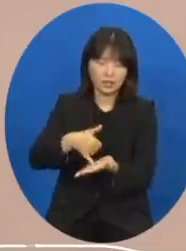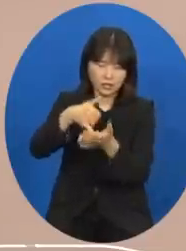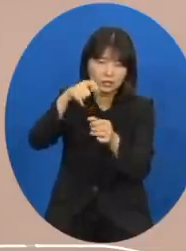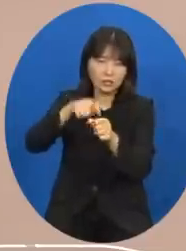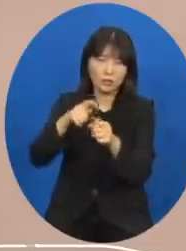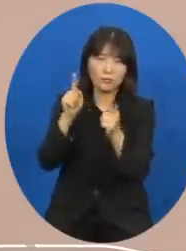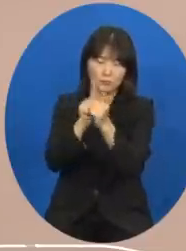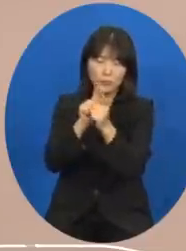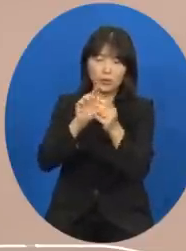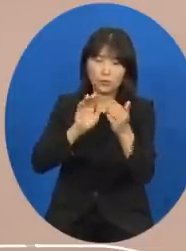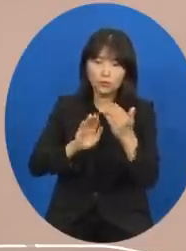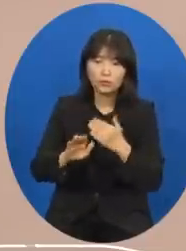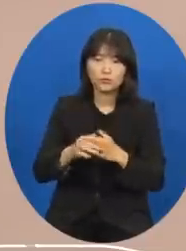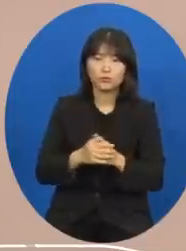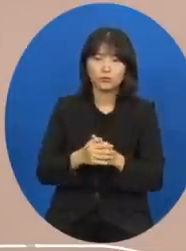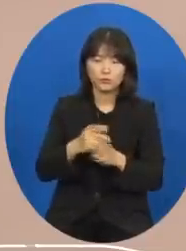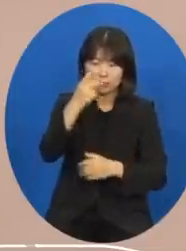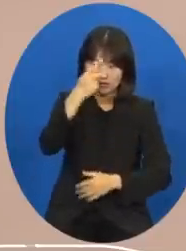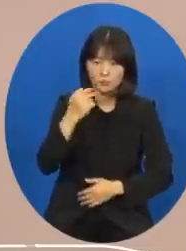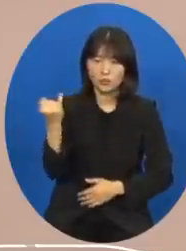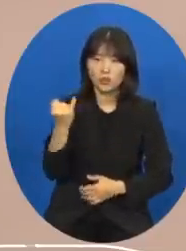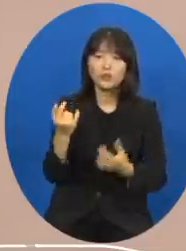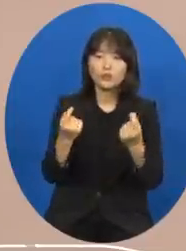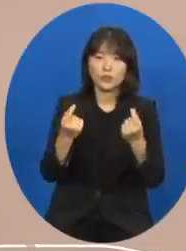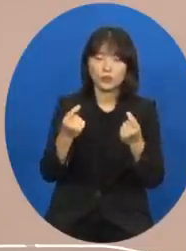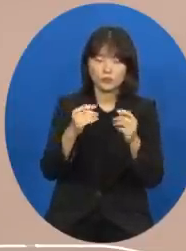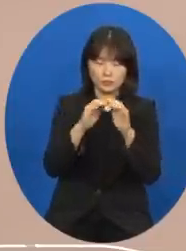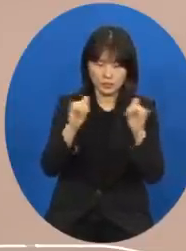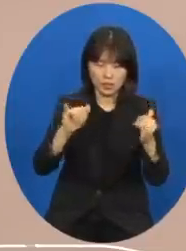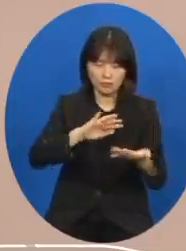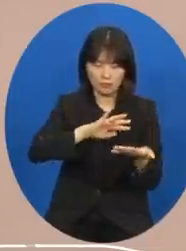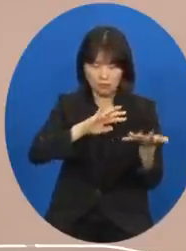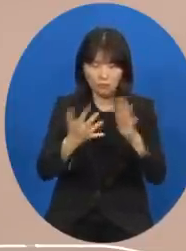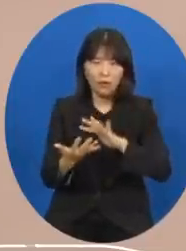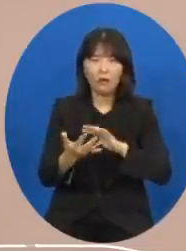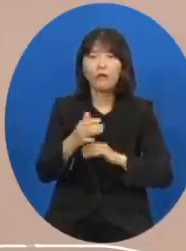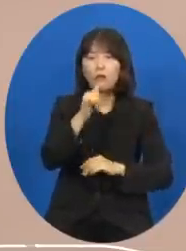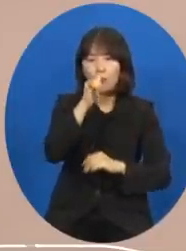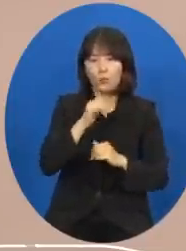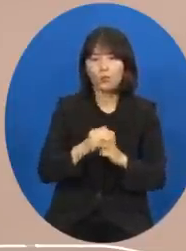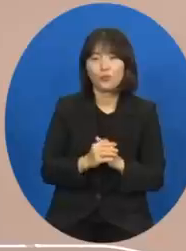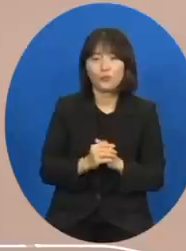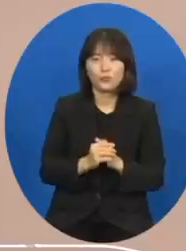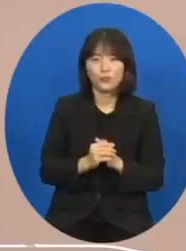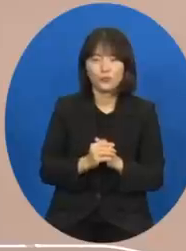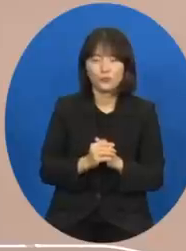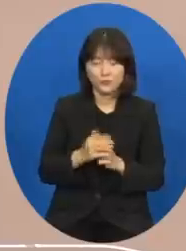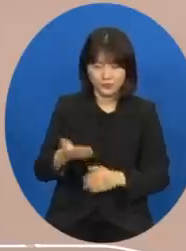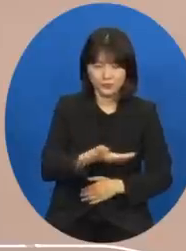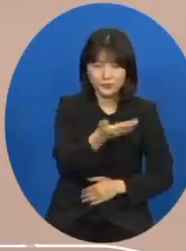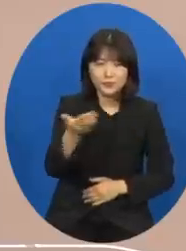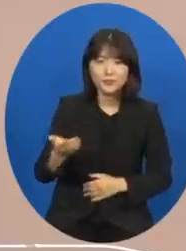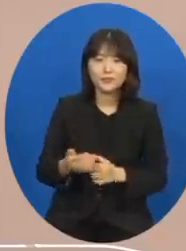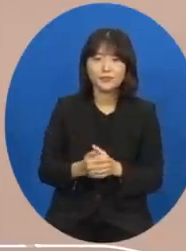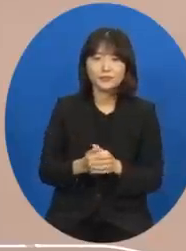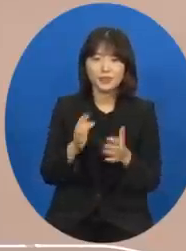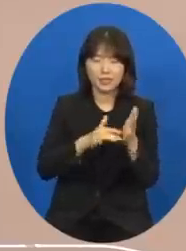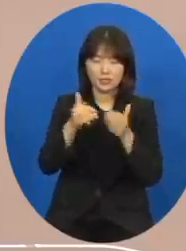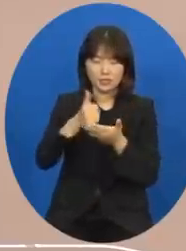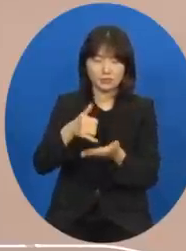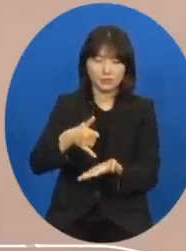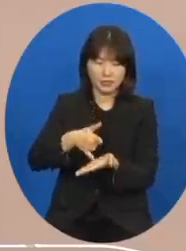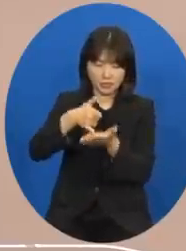나면 이 사마리아 여인처럼 사람이 완전히 바뀌게 됩니다. 그래서 여러분들에게 예수님을